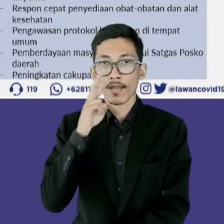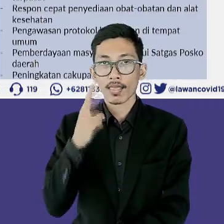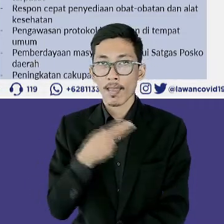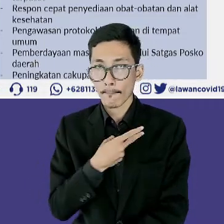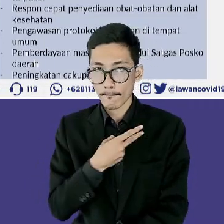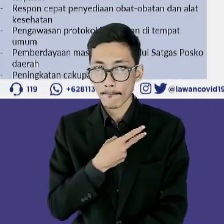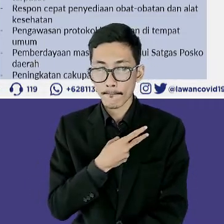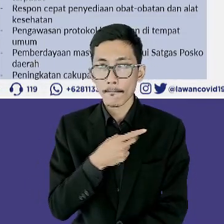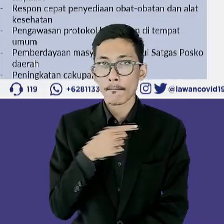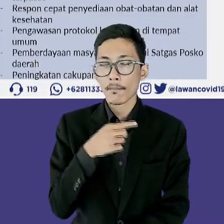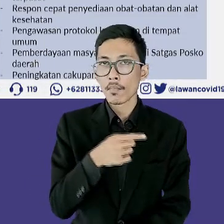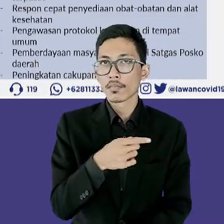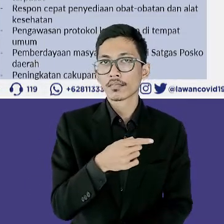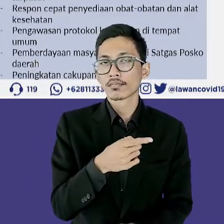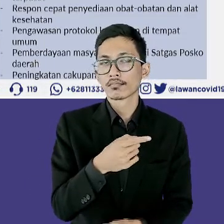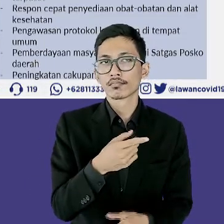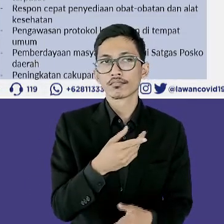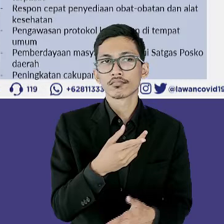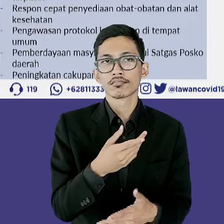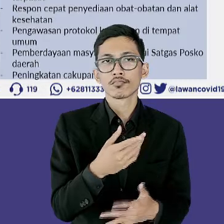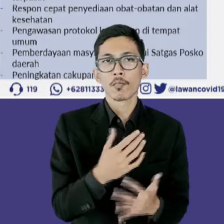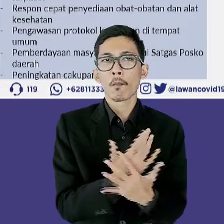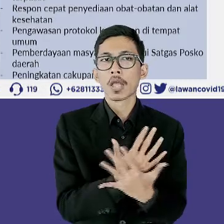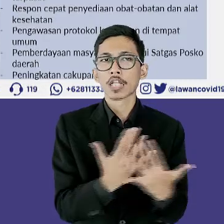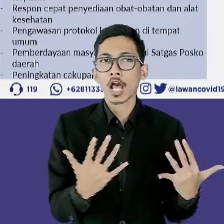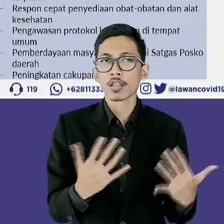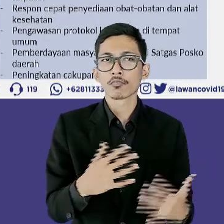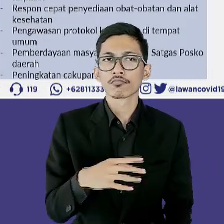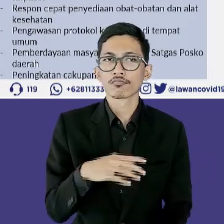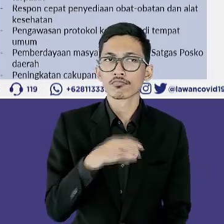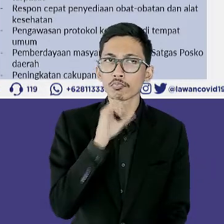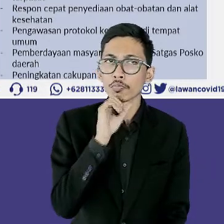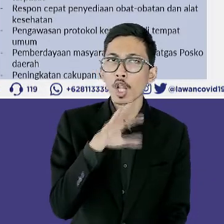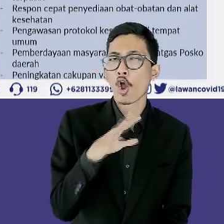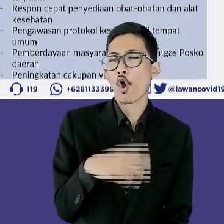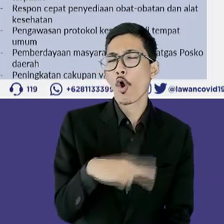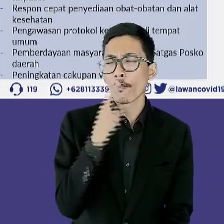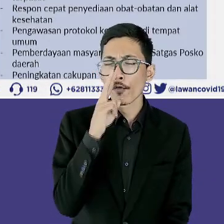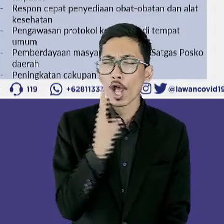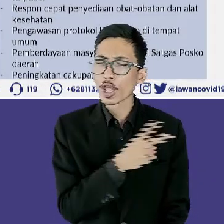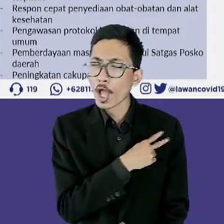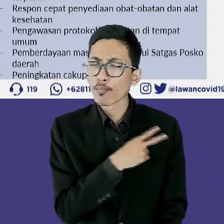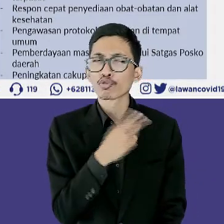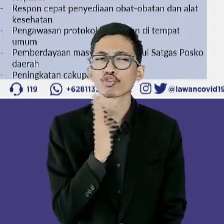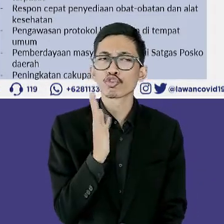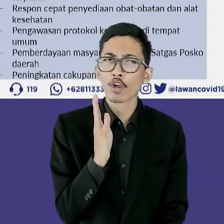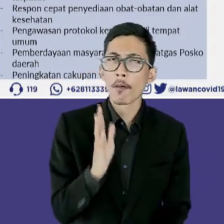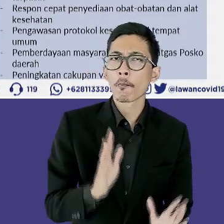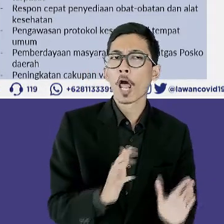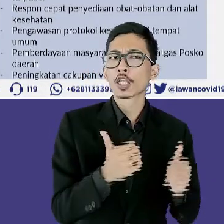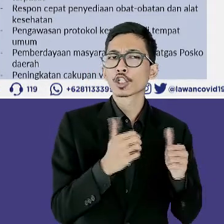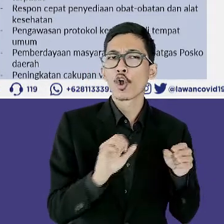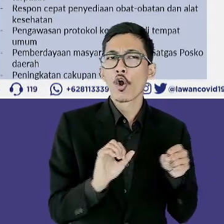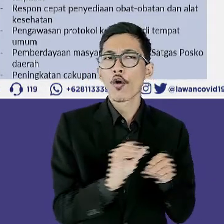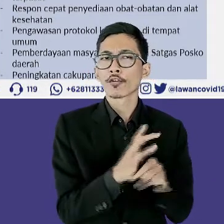menyebabkan euforia di tengah masyarakat yang berasumsi bahwa Vietnam telah berhasil mengeradikasi